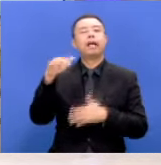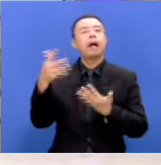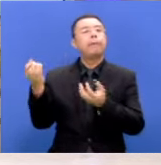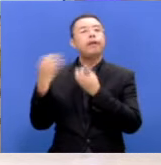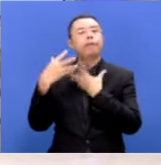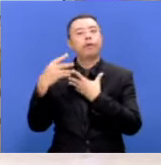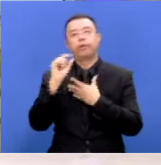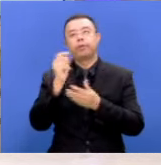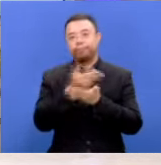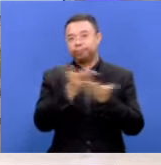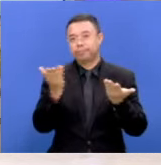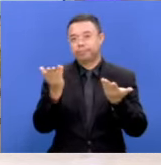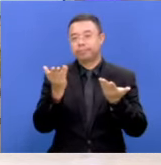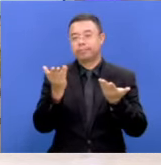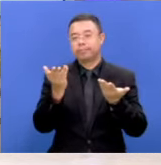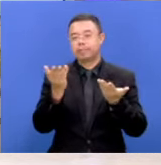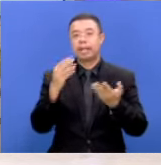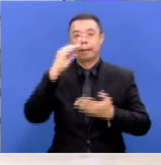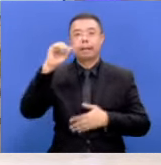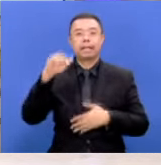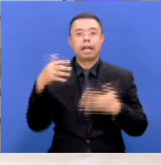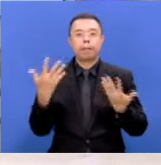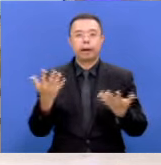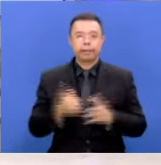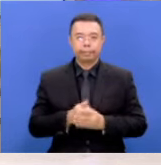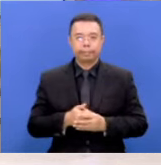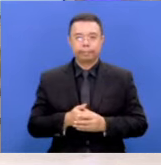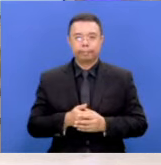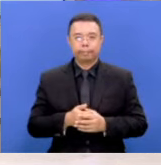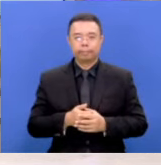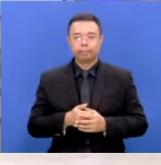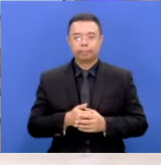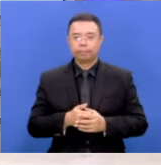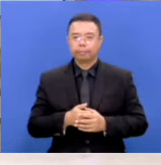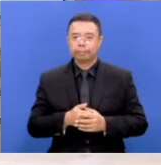ada informasi penting apa yang Anda sampaikan pada pagi hari ini?